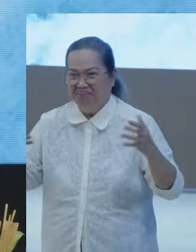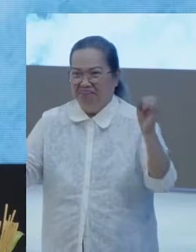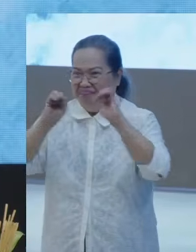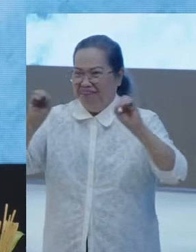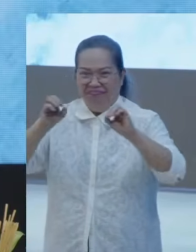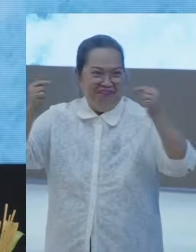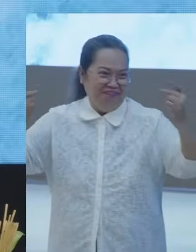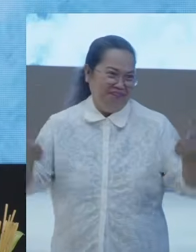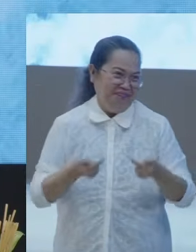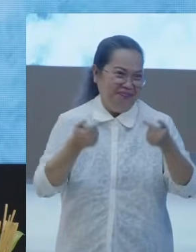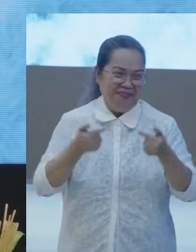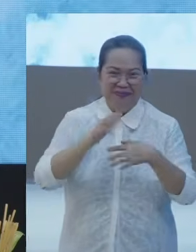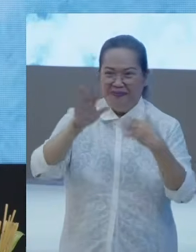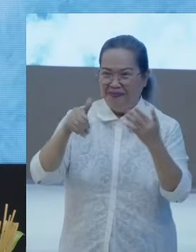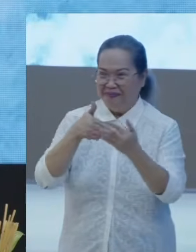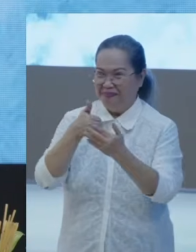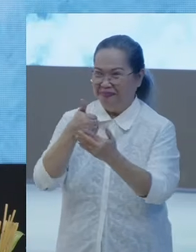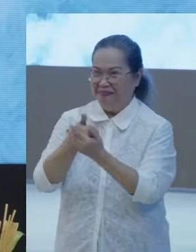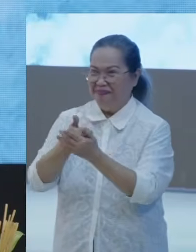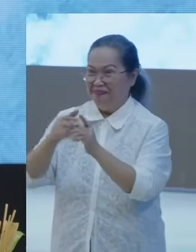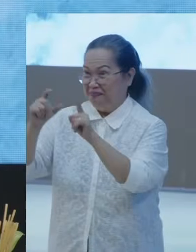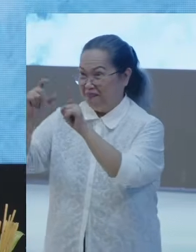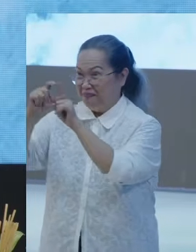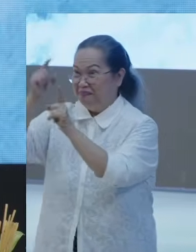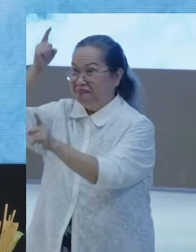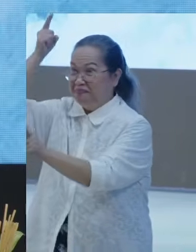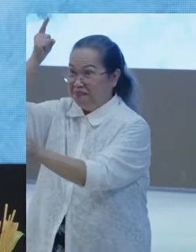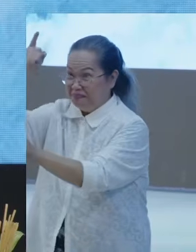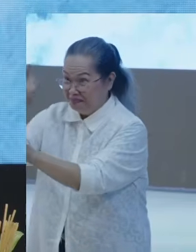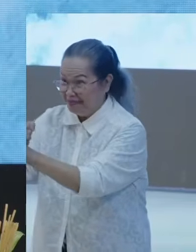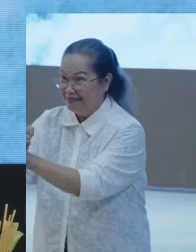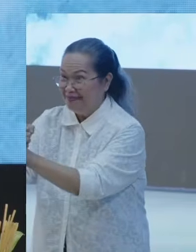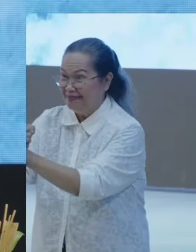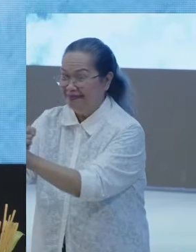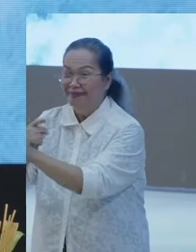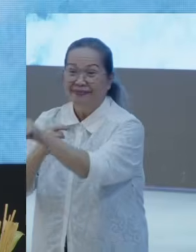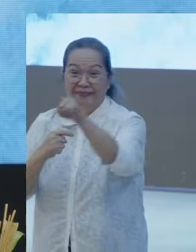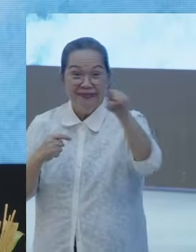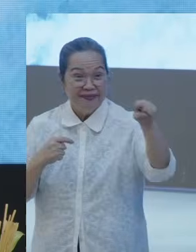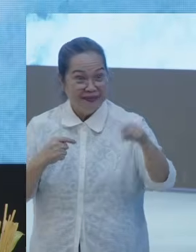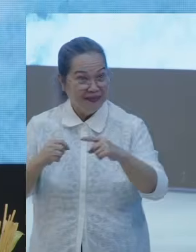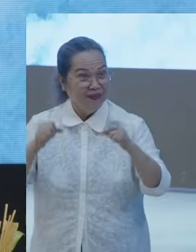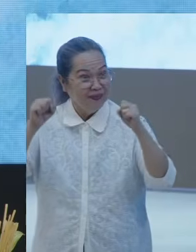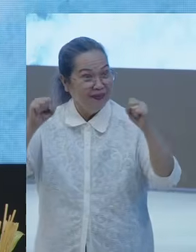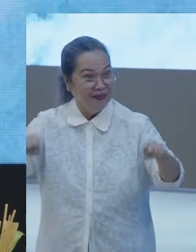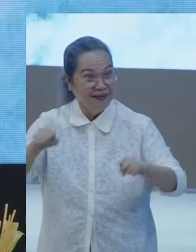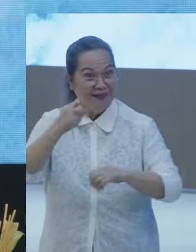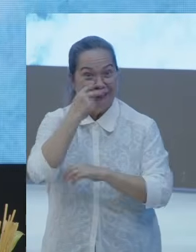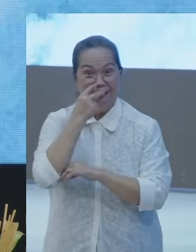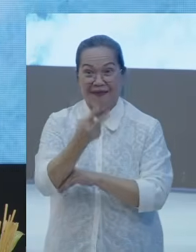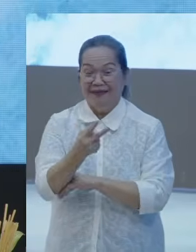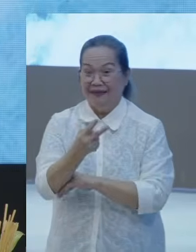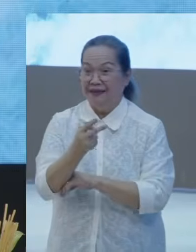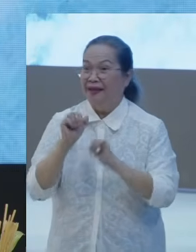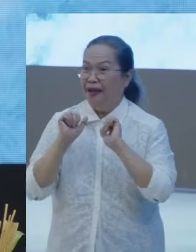kanyang salita ay tama at totoo. At makikita natin yan sa